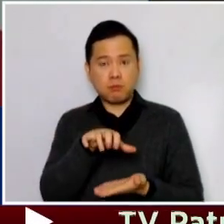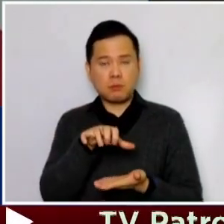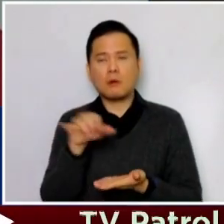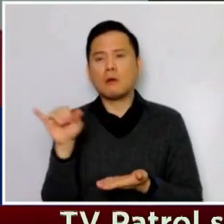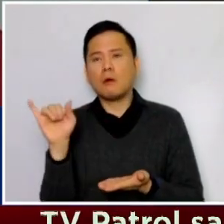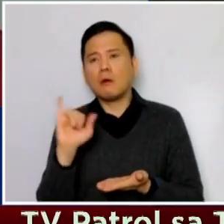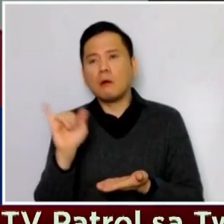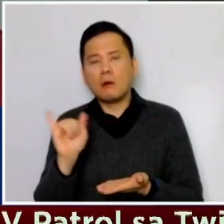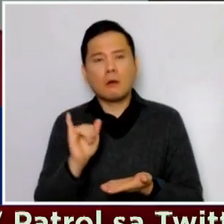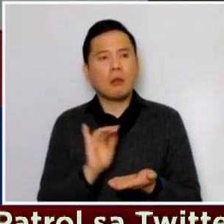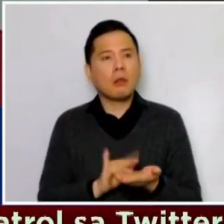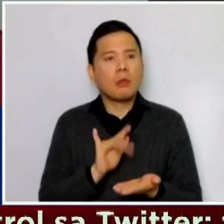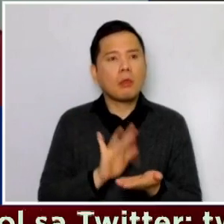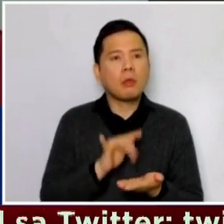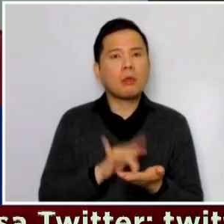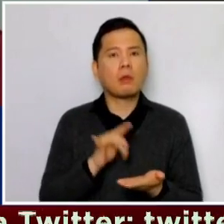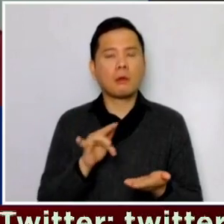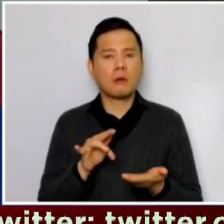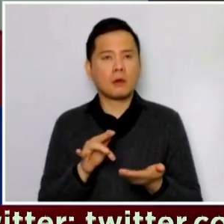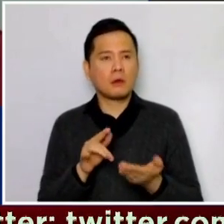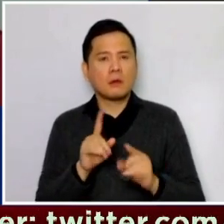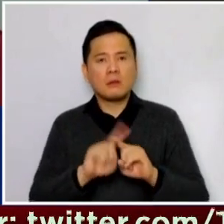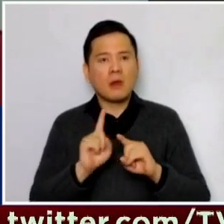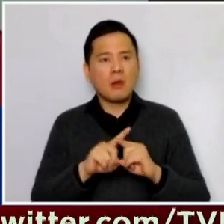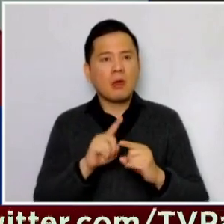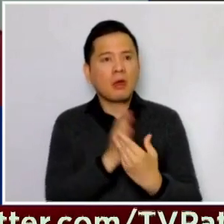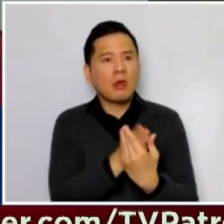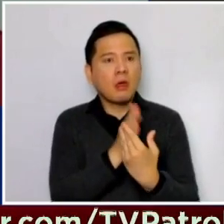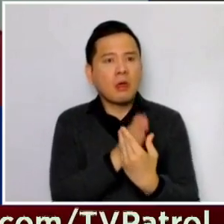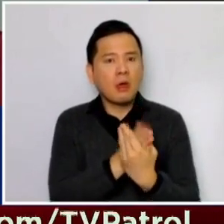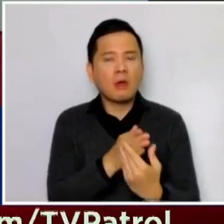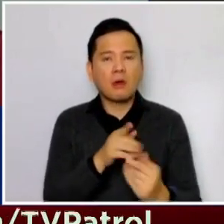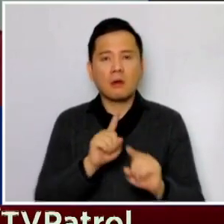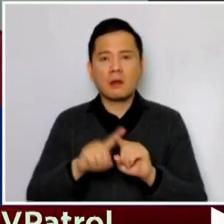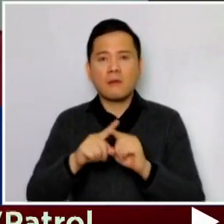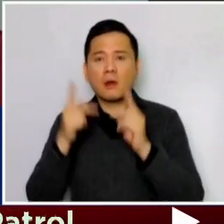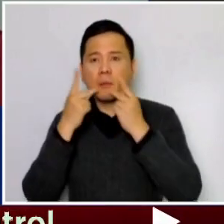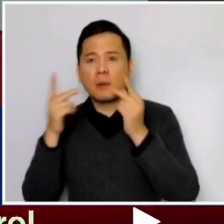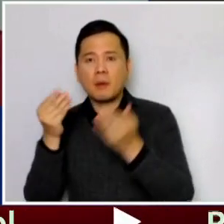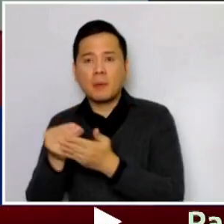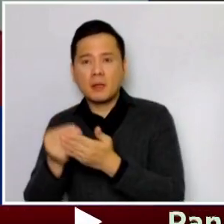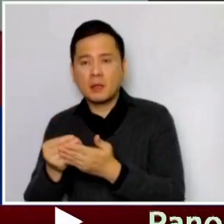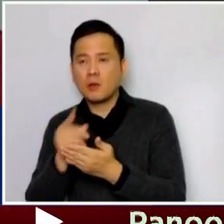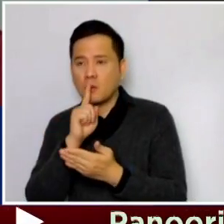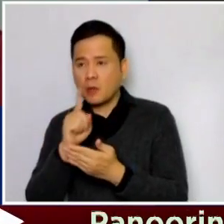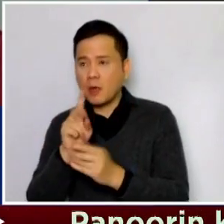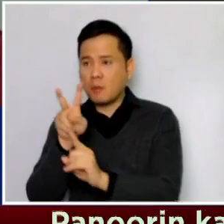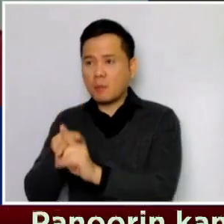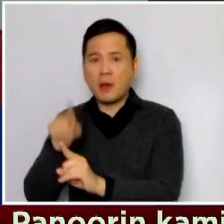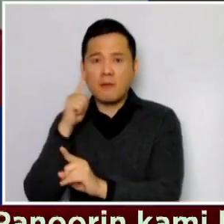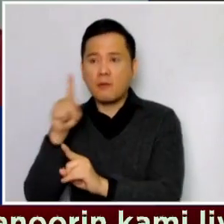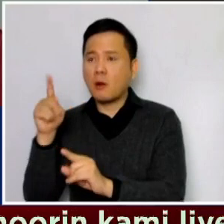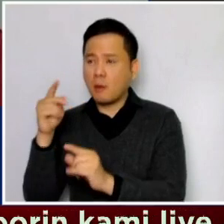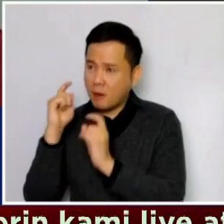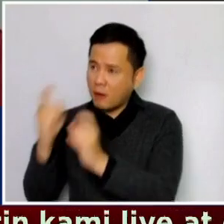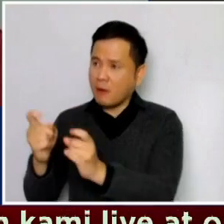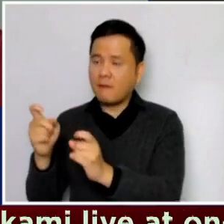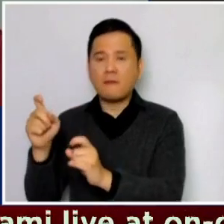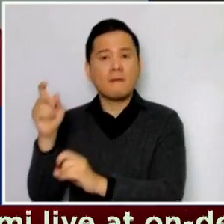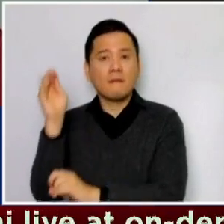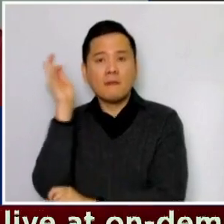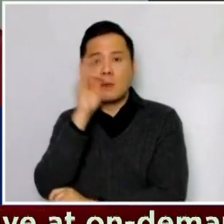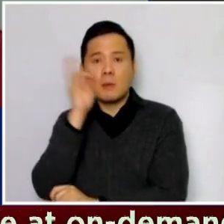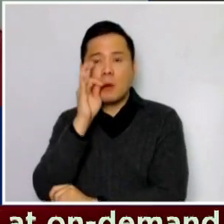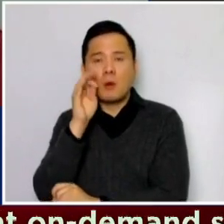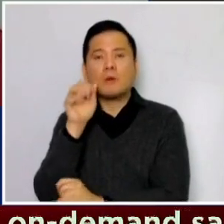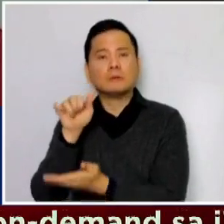and misappropriating and swindling public funds that belong to the general public and the Filipino people.